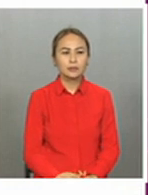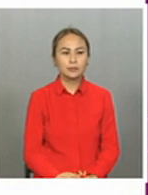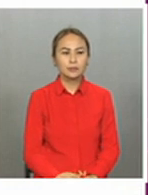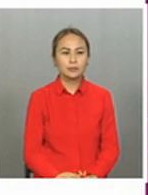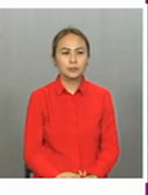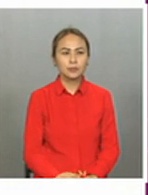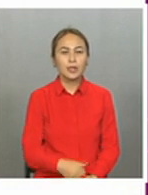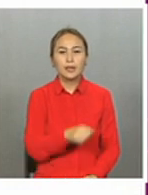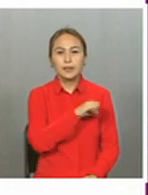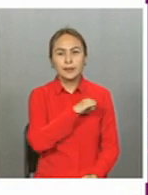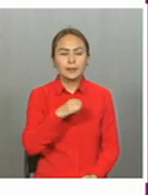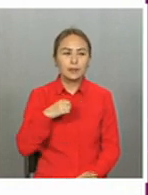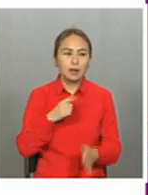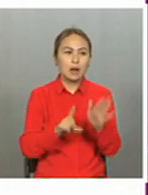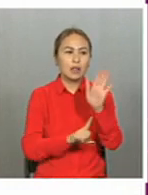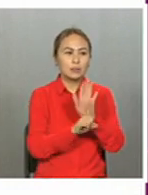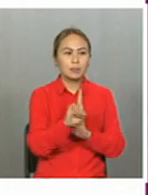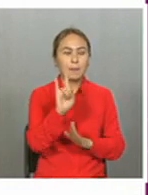Ең алдымен бала,